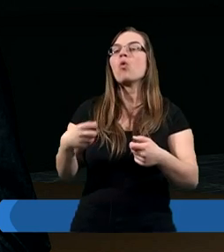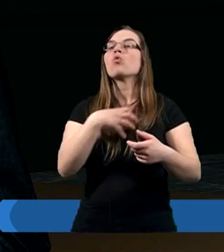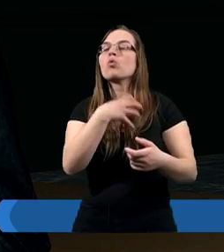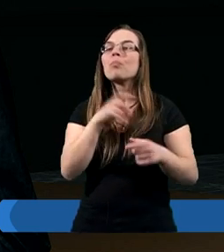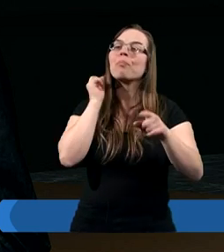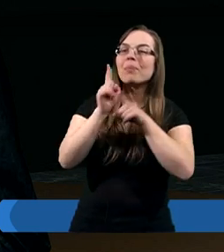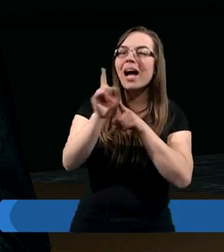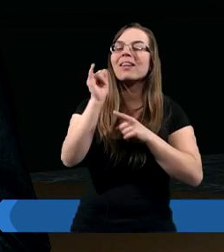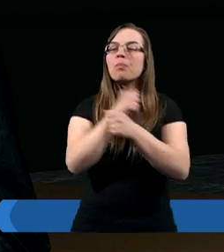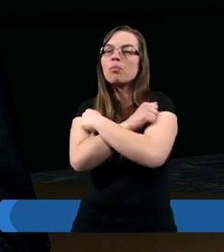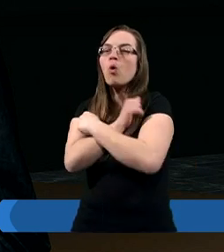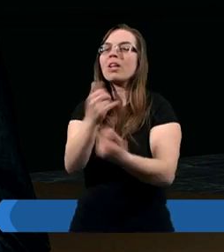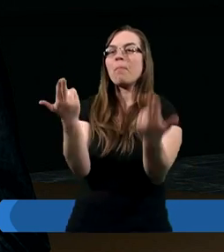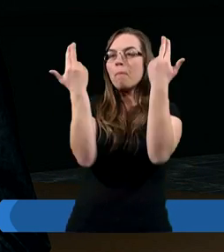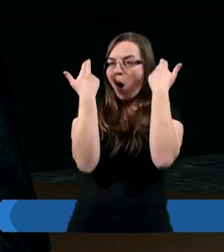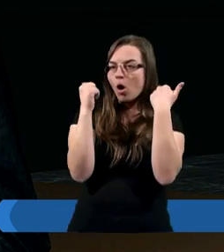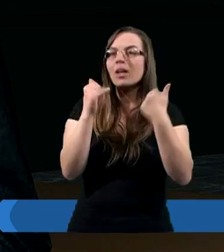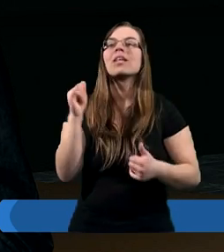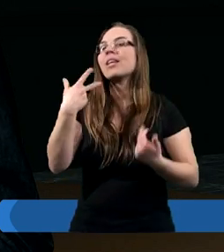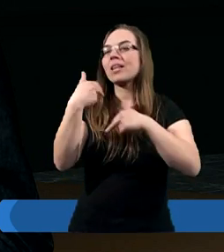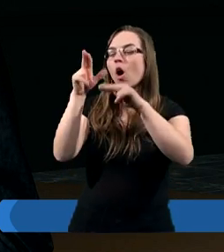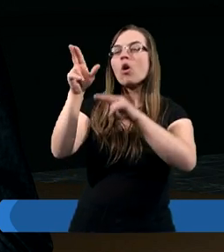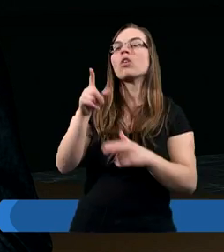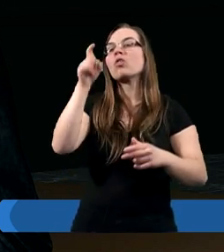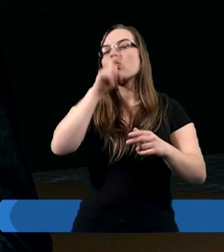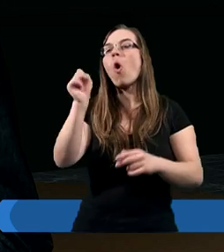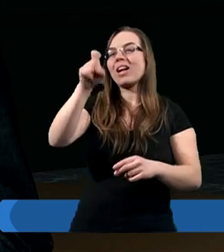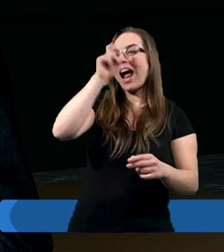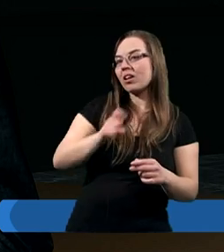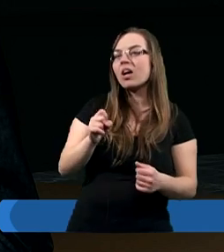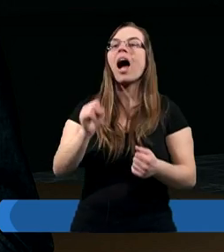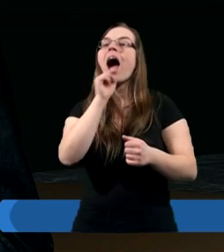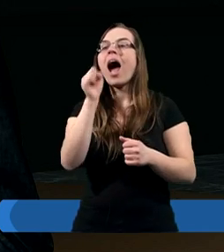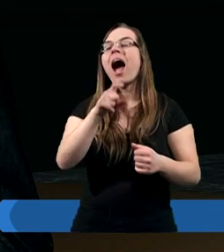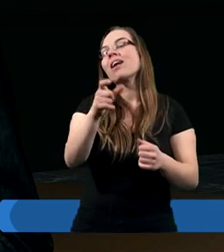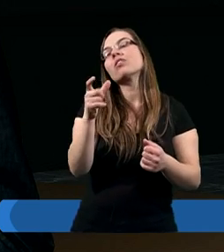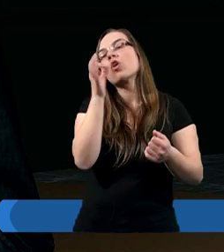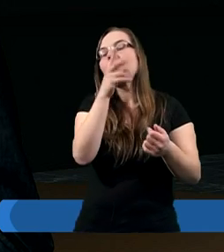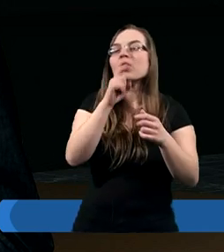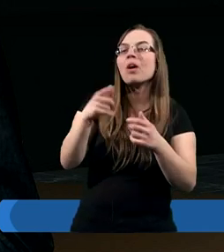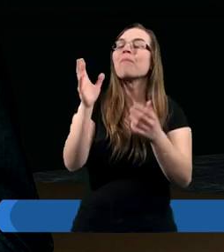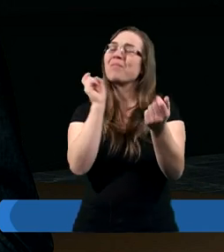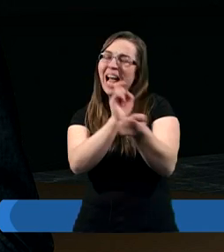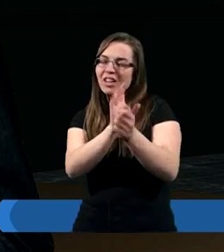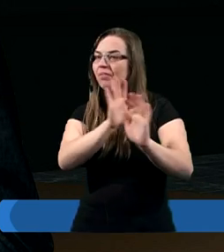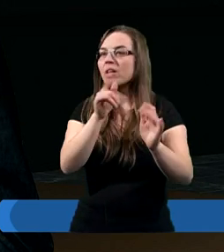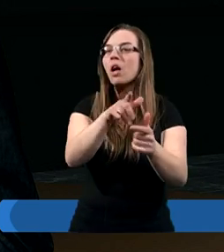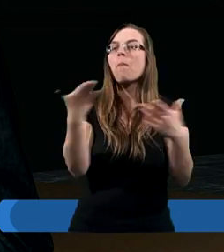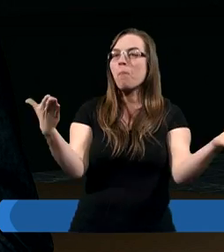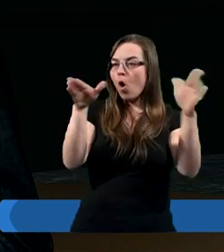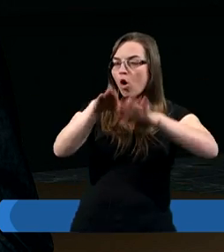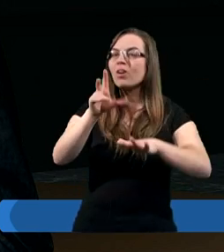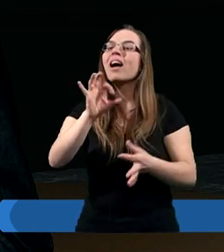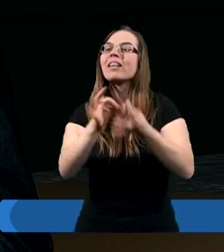współczujący, braterscy, miłosierni i pokorni. Nie oddawajcie złem za zło, ani obelgą za obelgę, lecz przeciwnie,